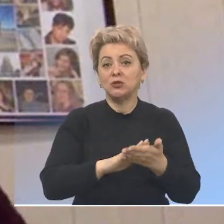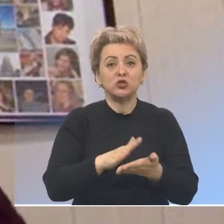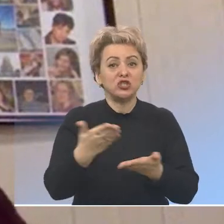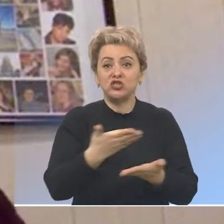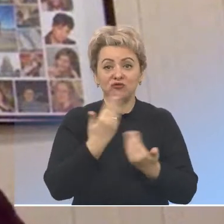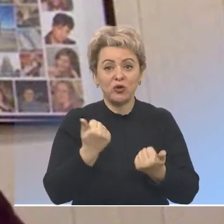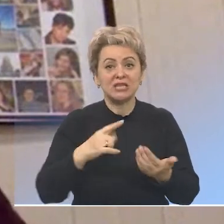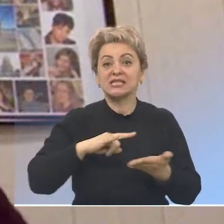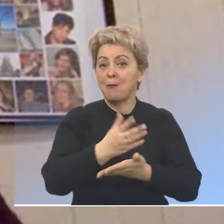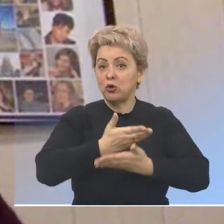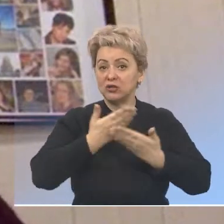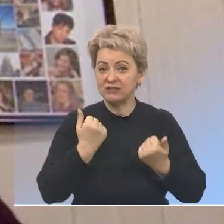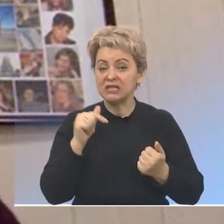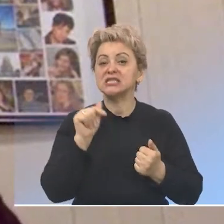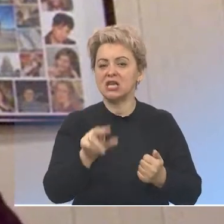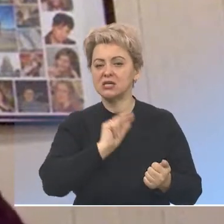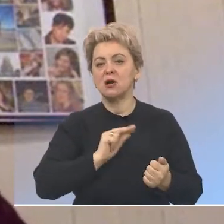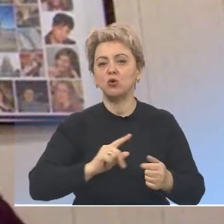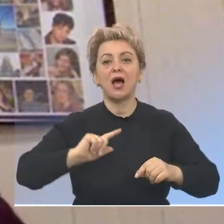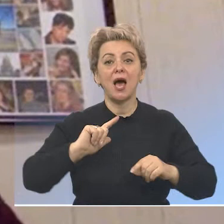что ничего не летает. Но здесь